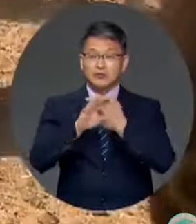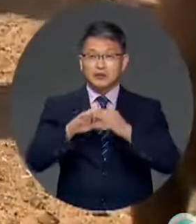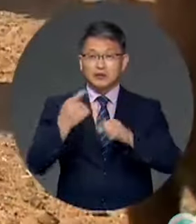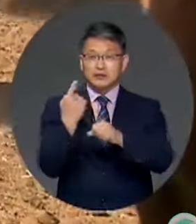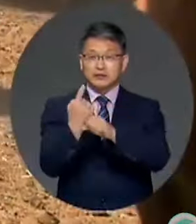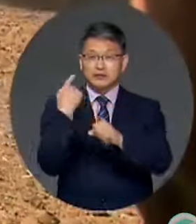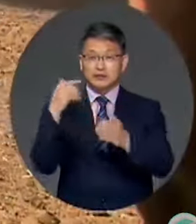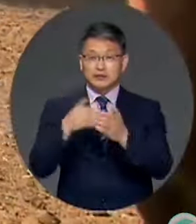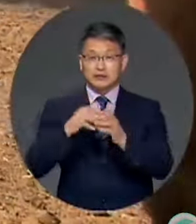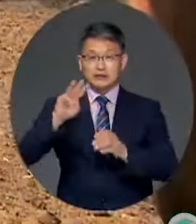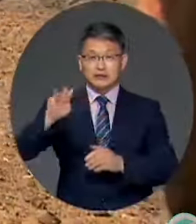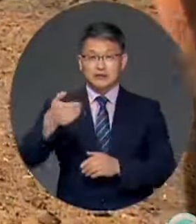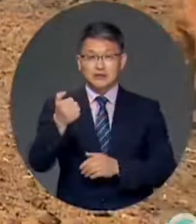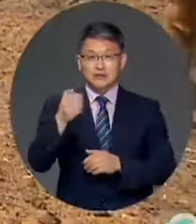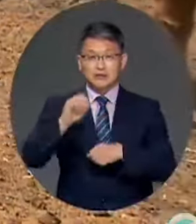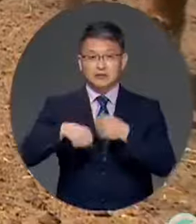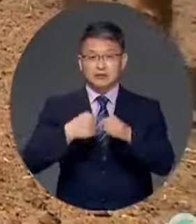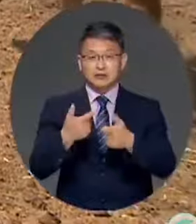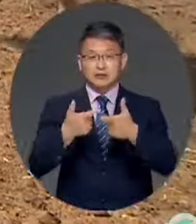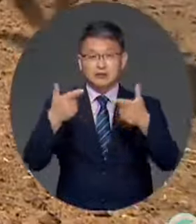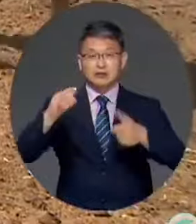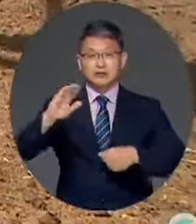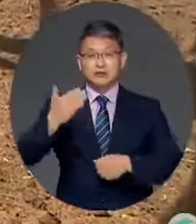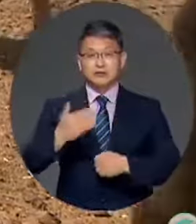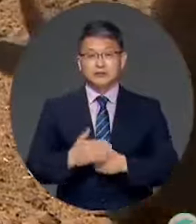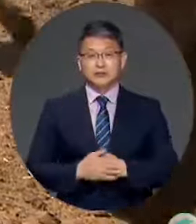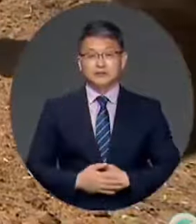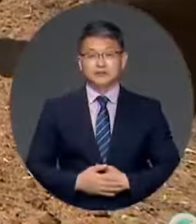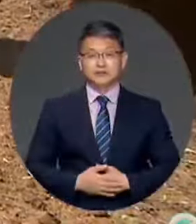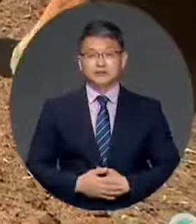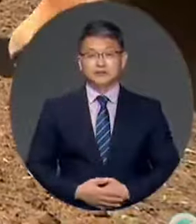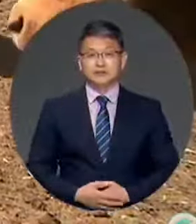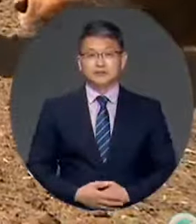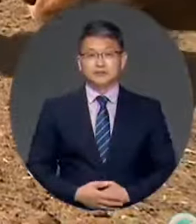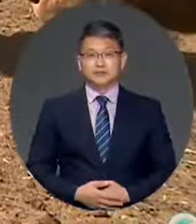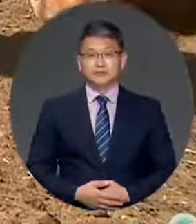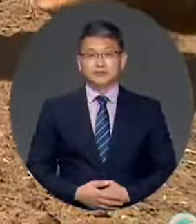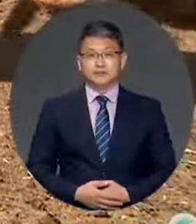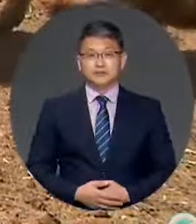지난해 350만 마리로 늘었습니다. MBC 뉴스 문철진입니다.